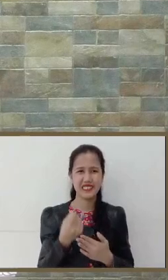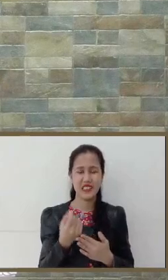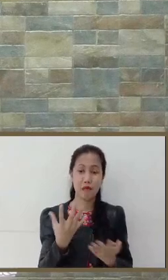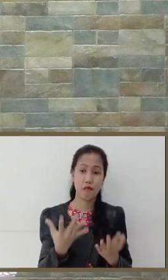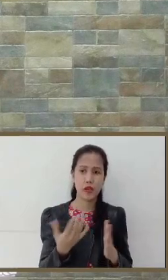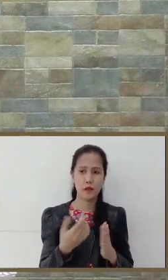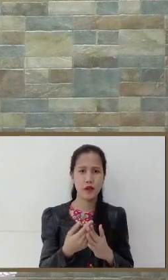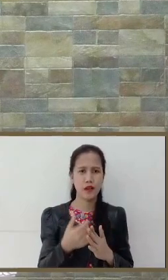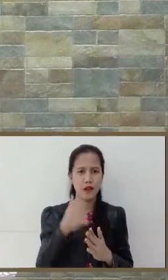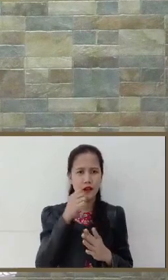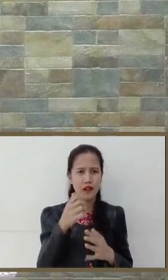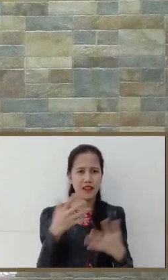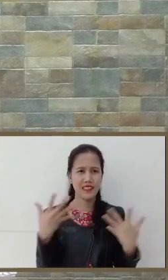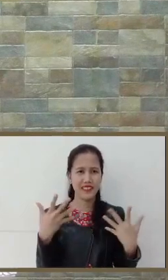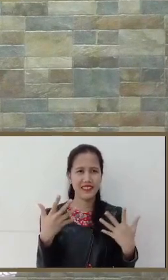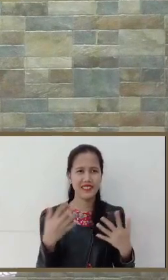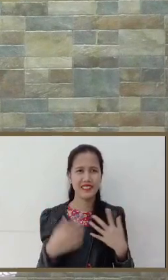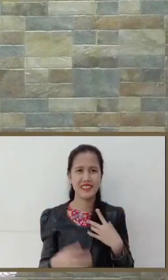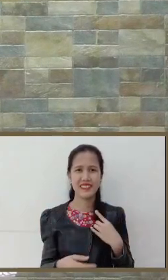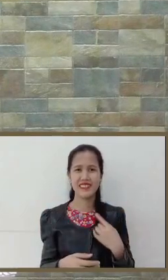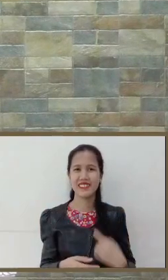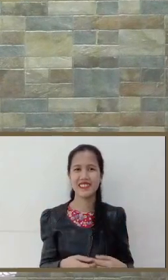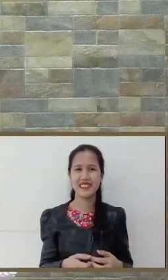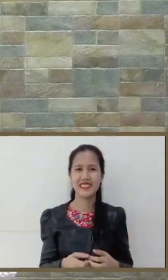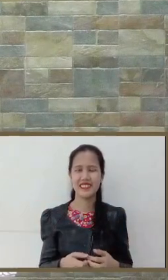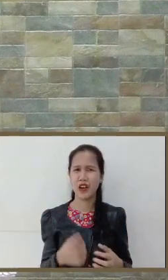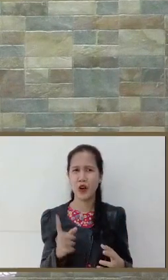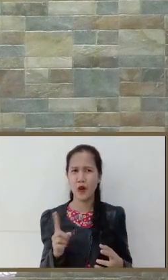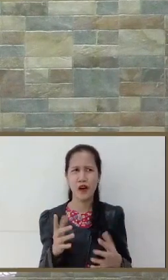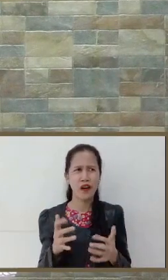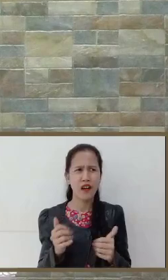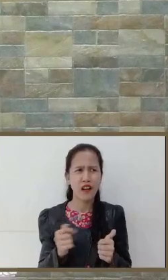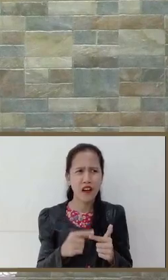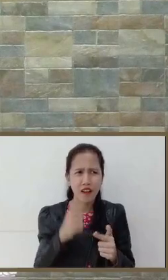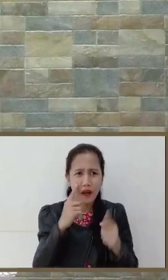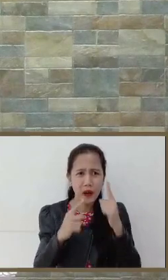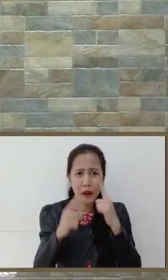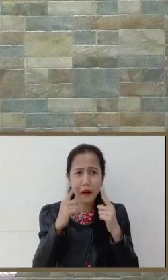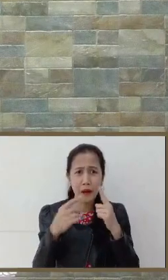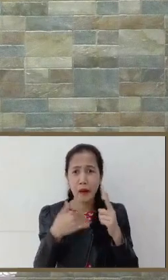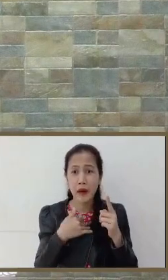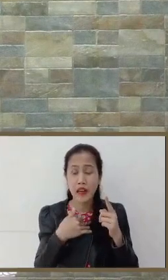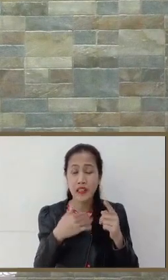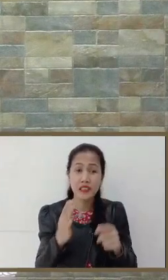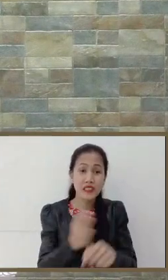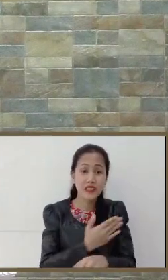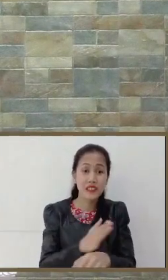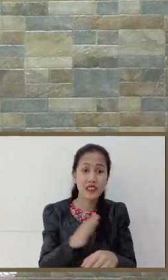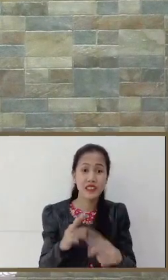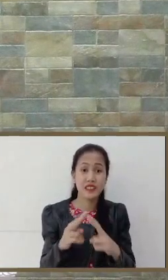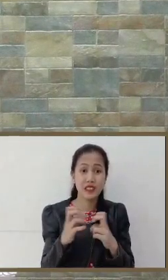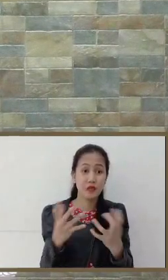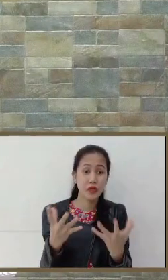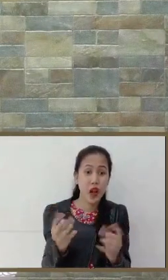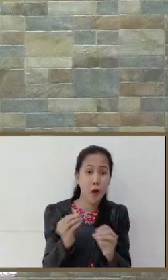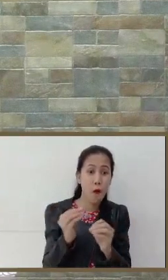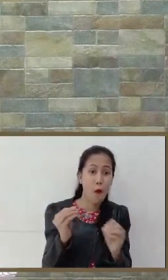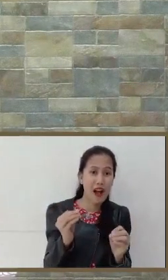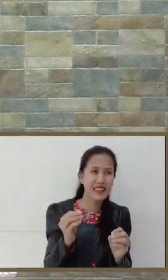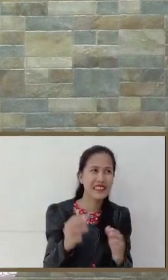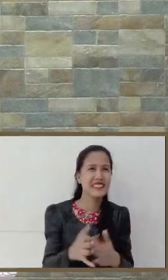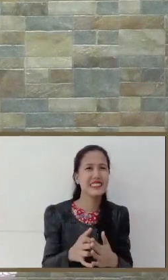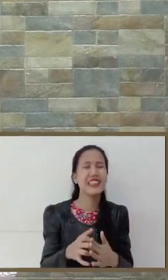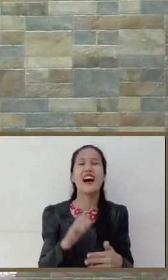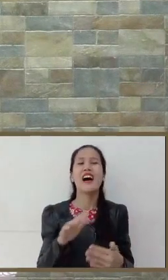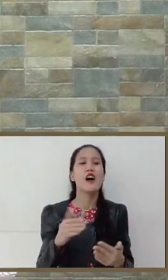lagi na lang nakangiti. Anong gusto mo, umiyak ako? Kanta pa ng kanta. Opo, co-construction kami, kakanta kami, kahit sintunado, at least para sa Panginoon.